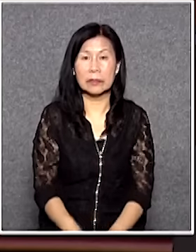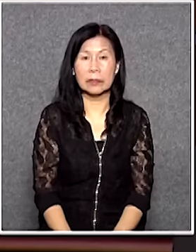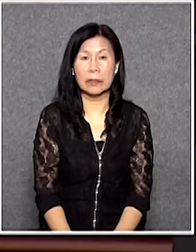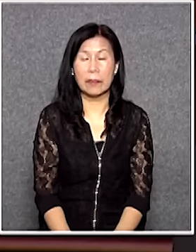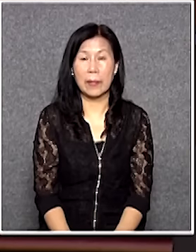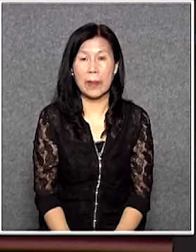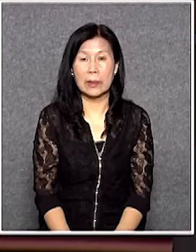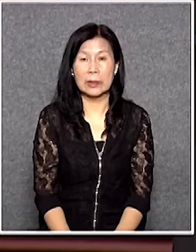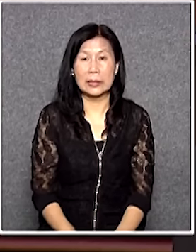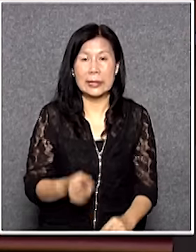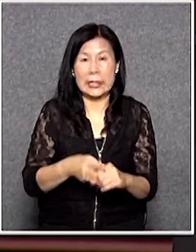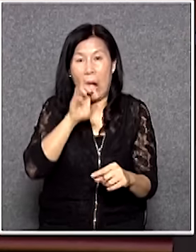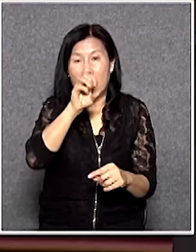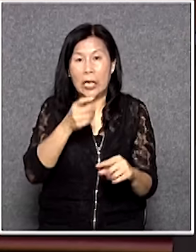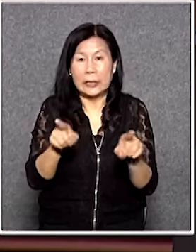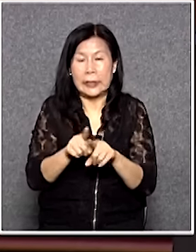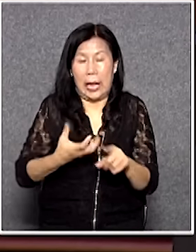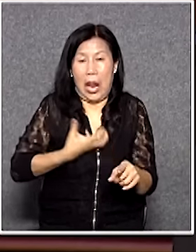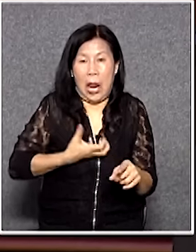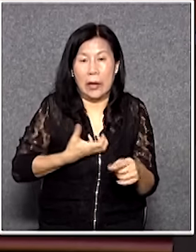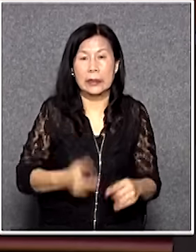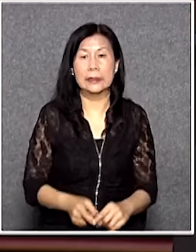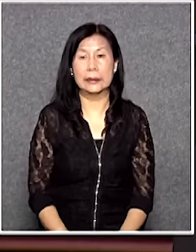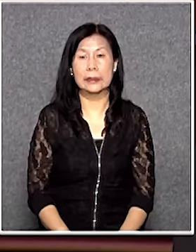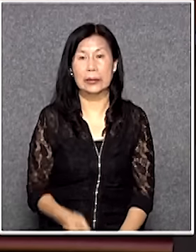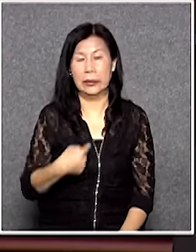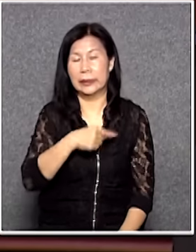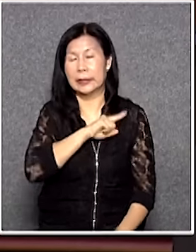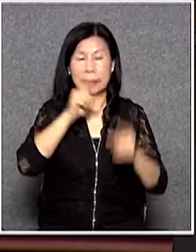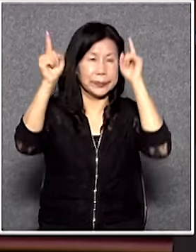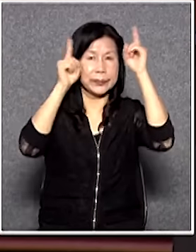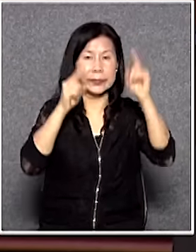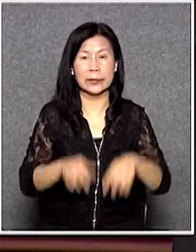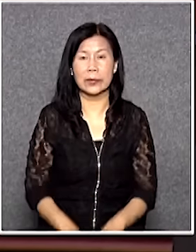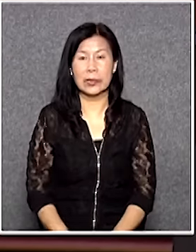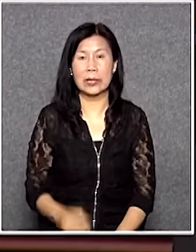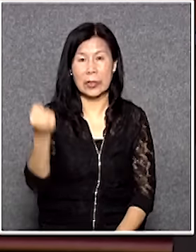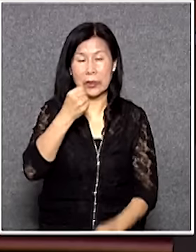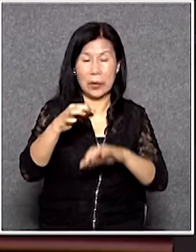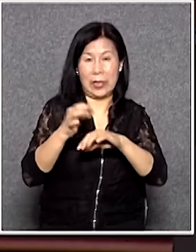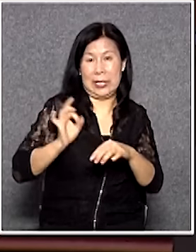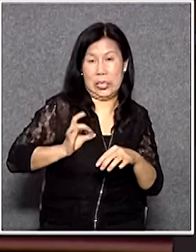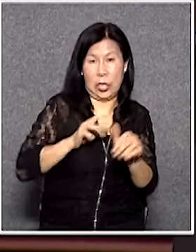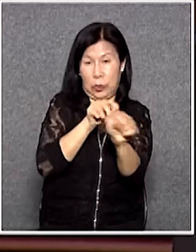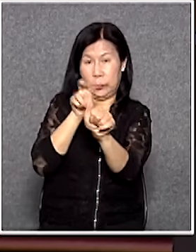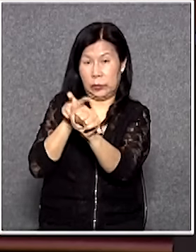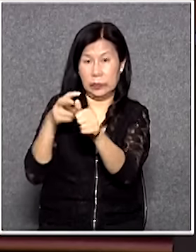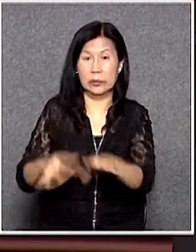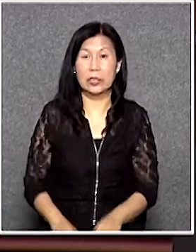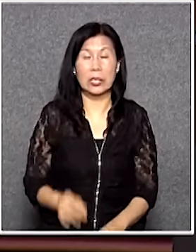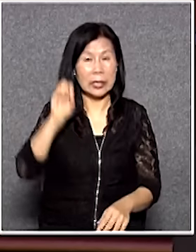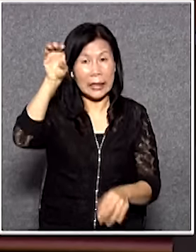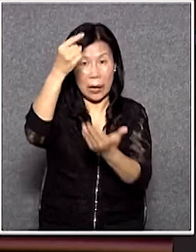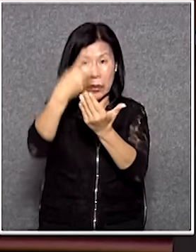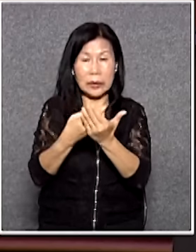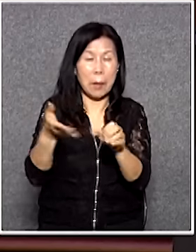即是一讲起呢嚿嘢咧，就梗系猛噶啦，即系冇乜理性噶啦。我话俾你听啊，你开口埋口强积金系私人管理，所有呢啲建议小修